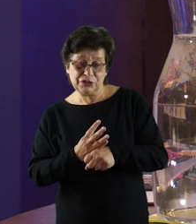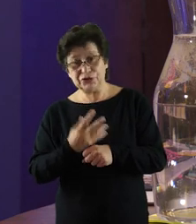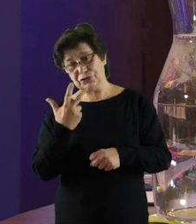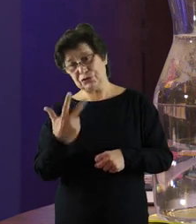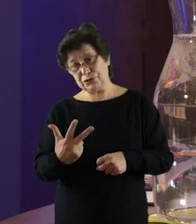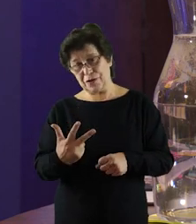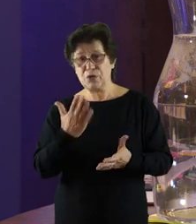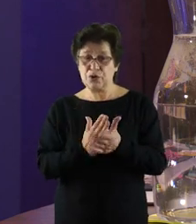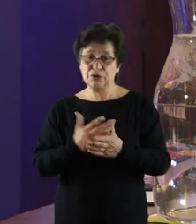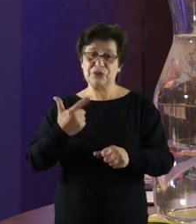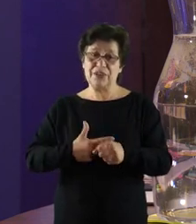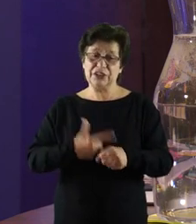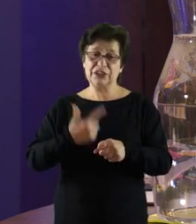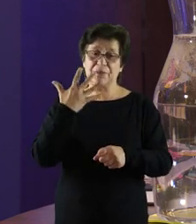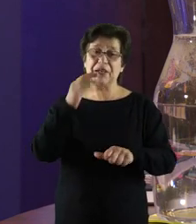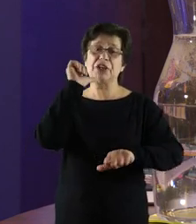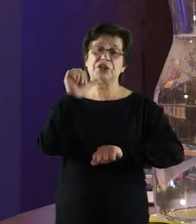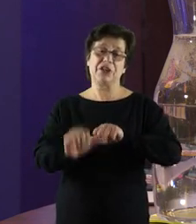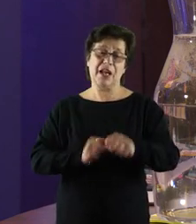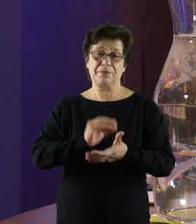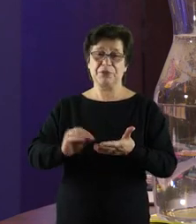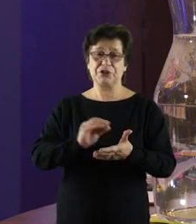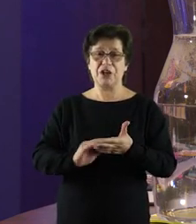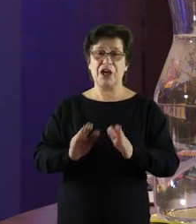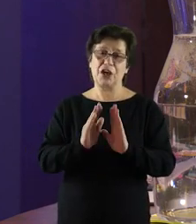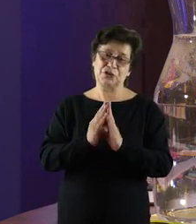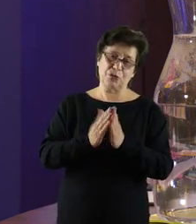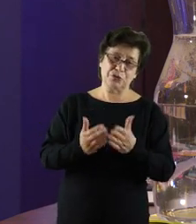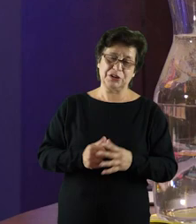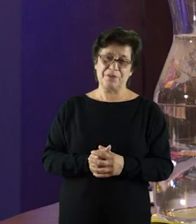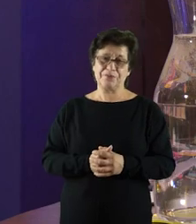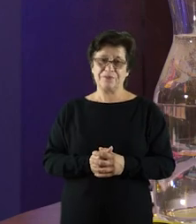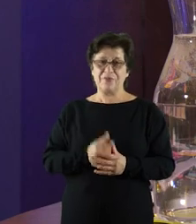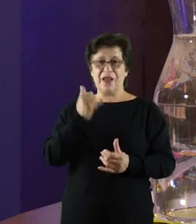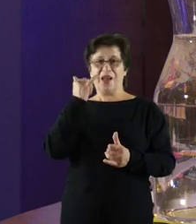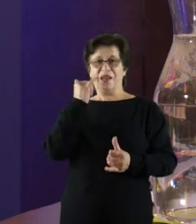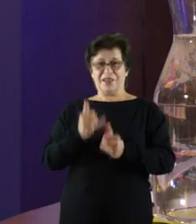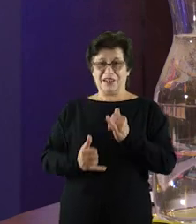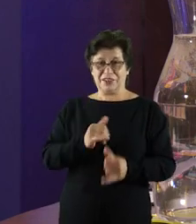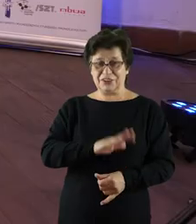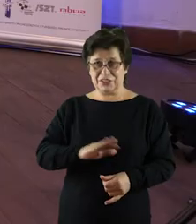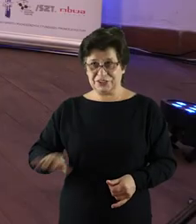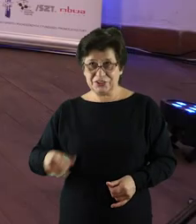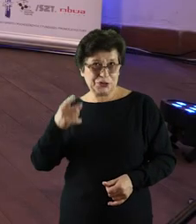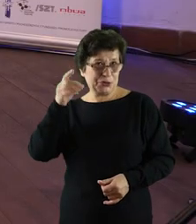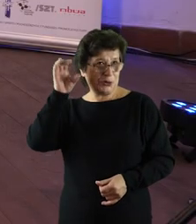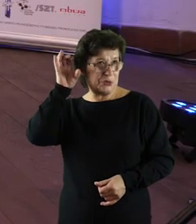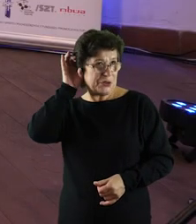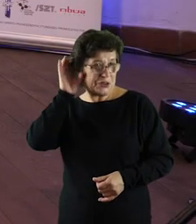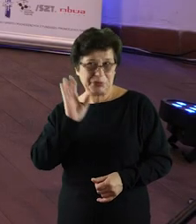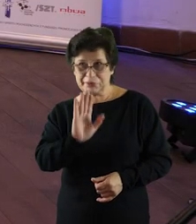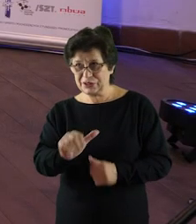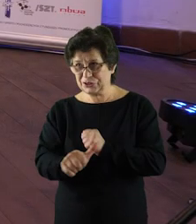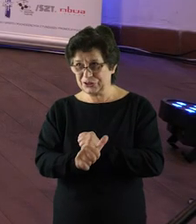książki. Bardzo dziękuję, że jeszcze tu jesteście. Zawsze jak dzieci słyszą 63, to sądzą, że ludzie w tym wieku już